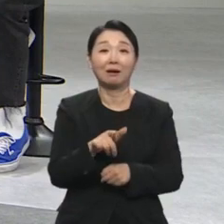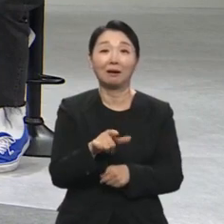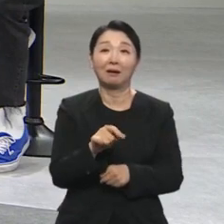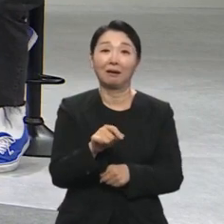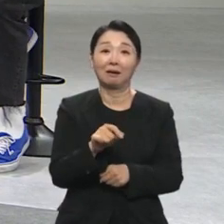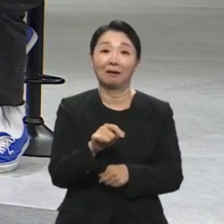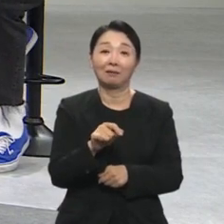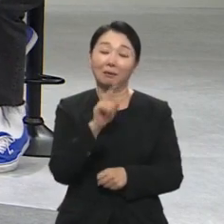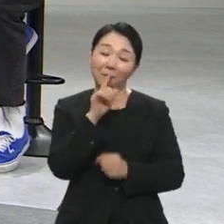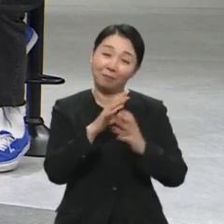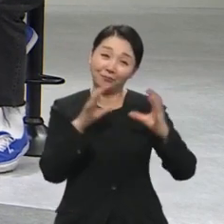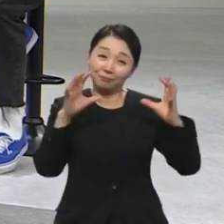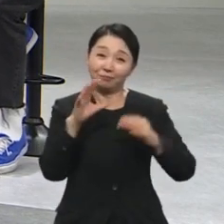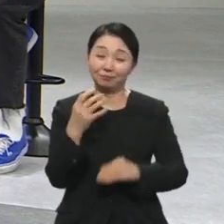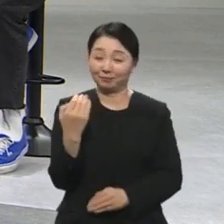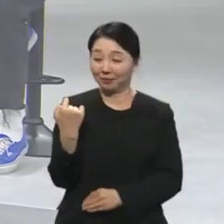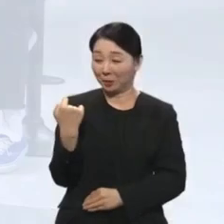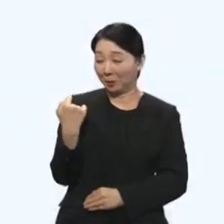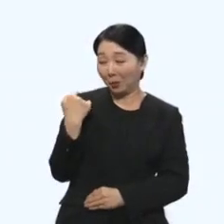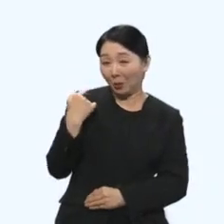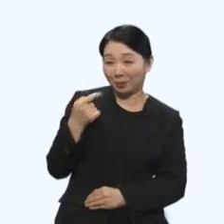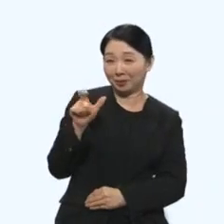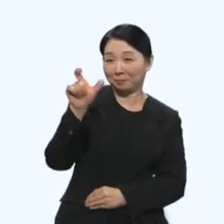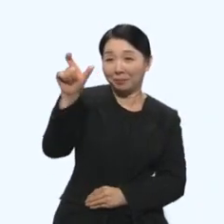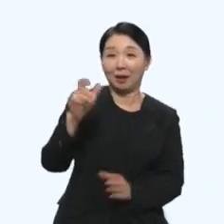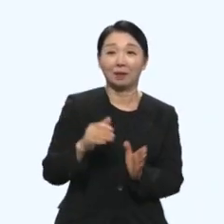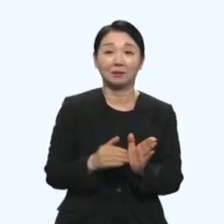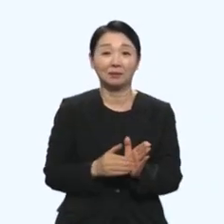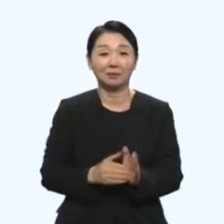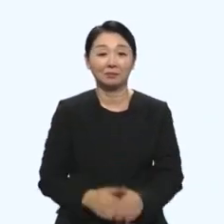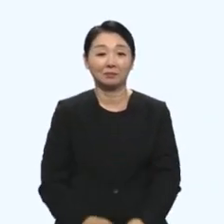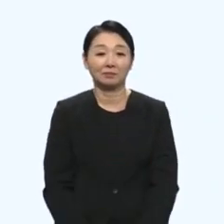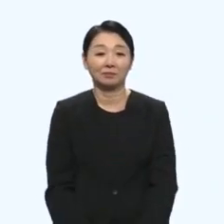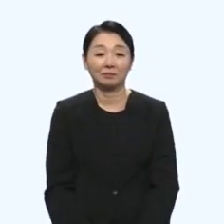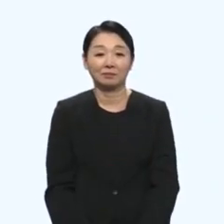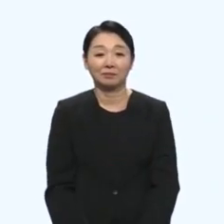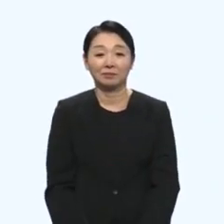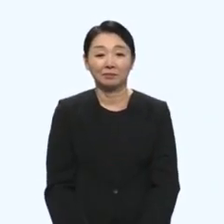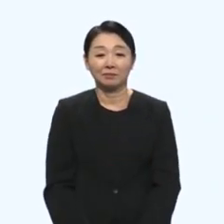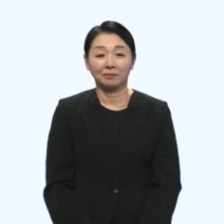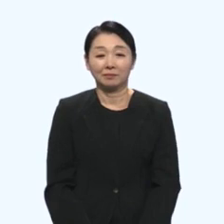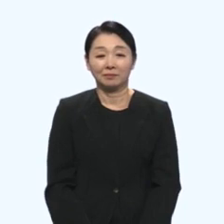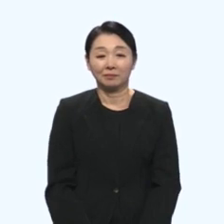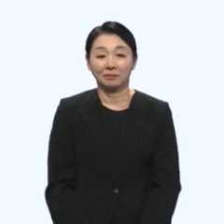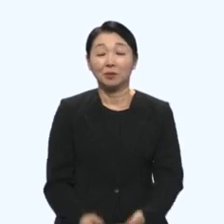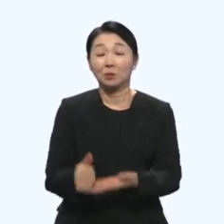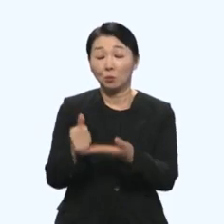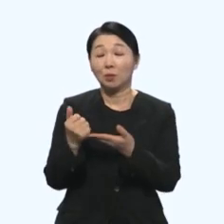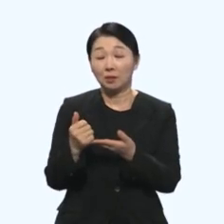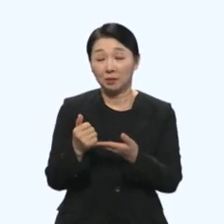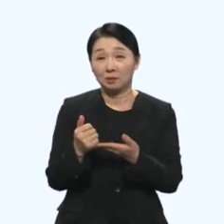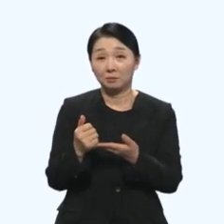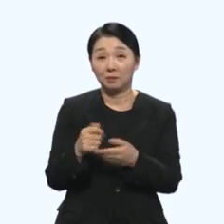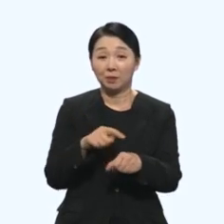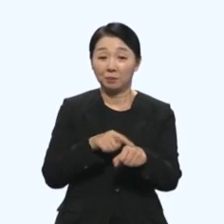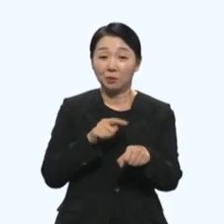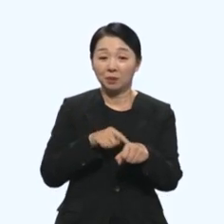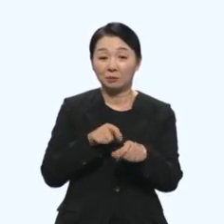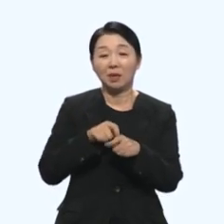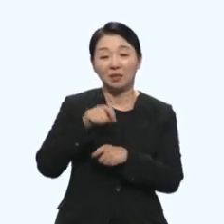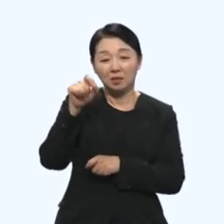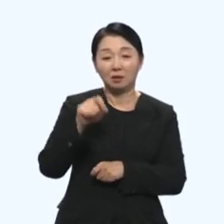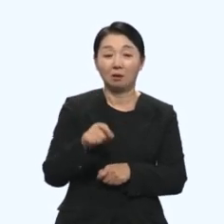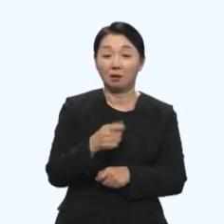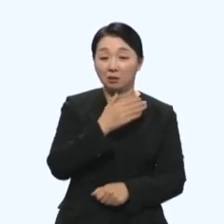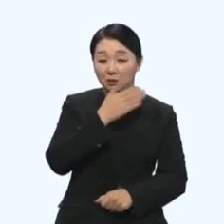들썩거리고 있습니다 어제는 온라인 커뮤니티에 올라온 글인데 지금 보여드릴게요 자 고객님 매장 이용 시간이 너무